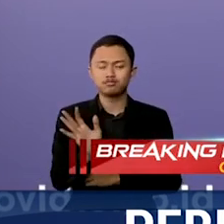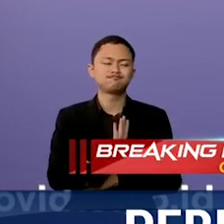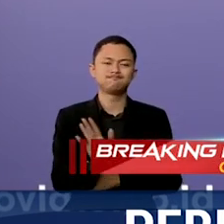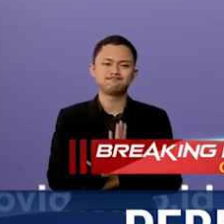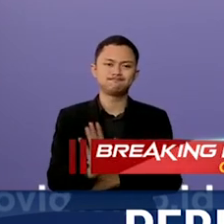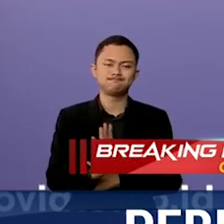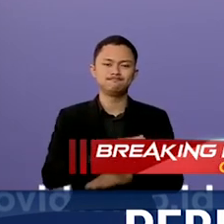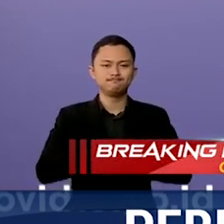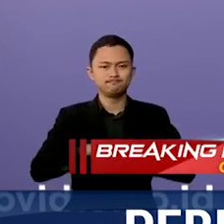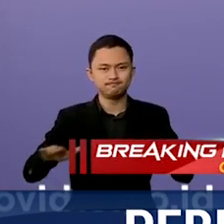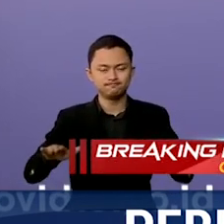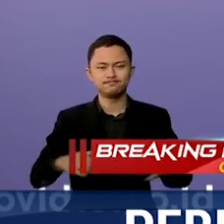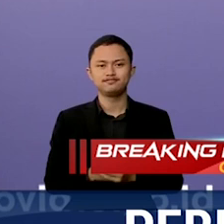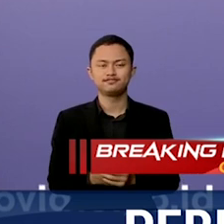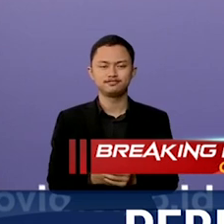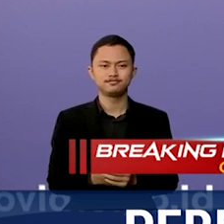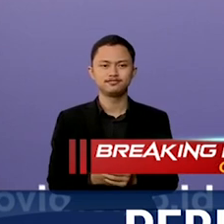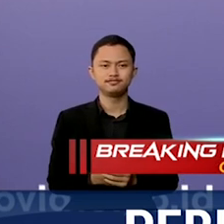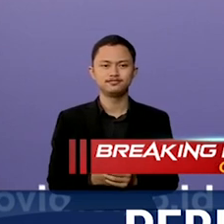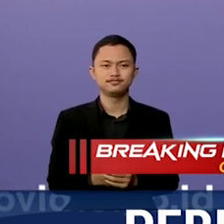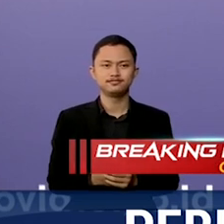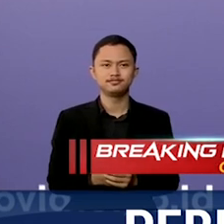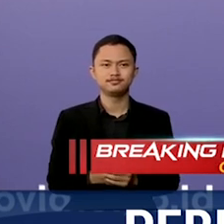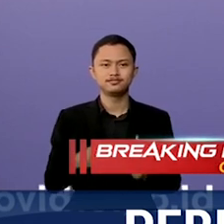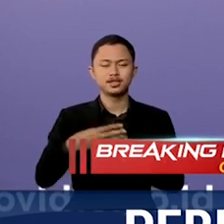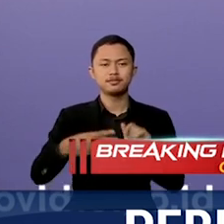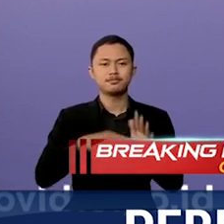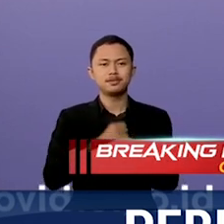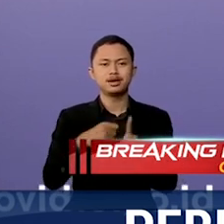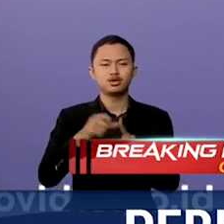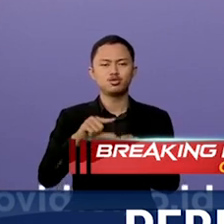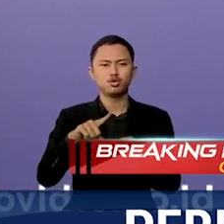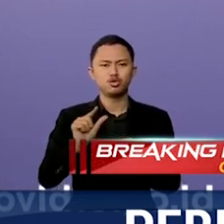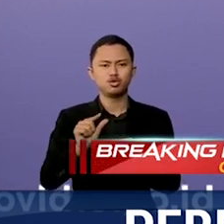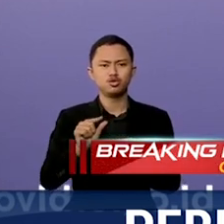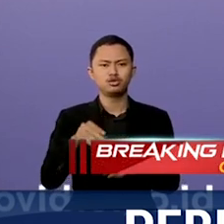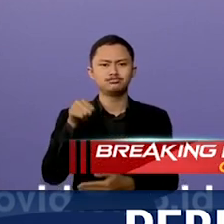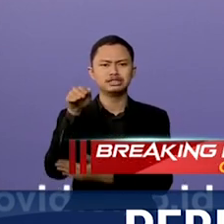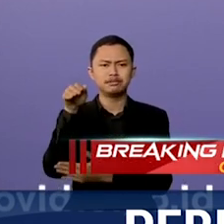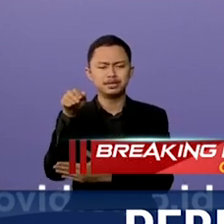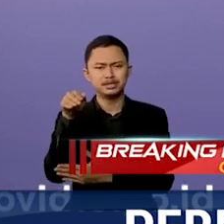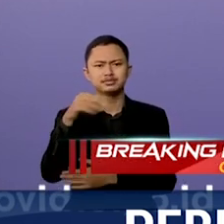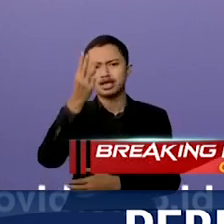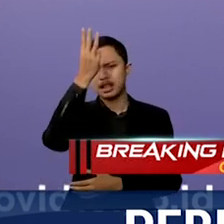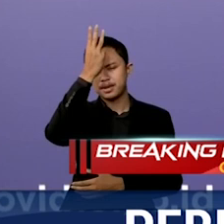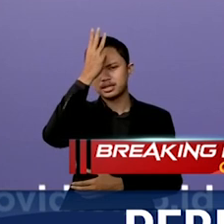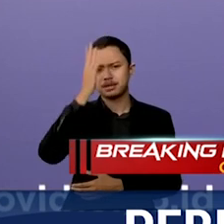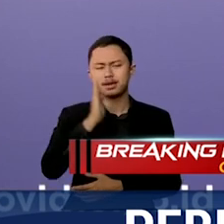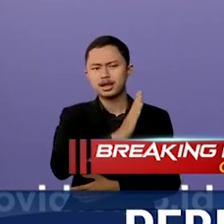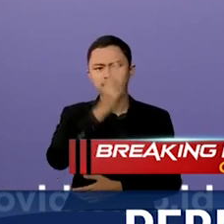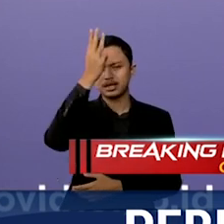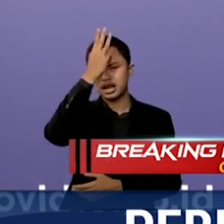sekali diantaranya adalah Bengkulu Jambi Kalimantan Barat Kalimantan